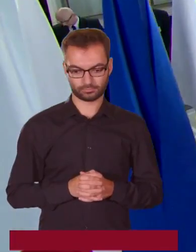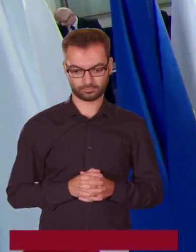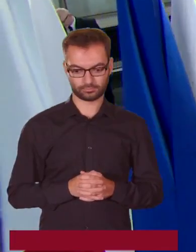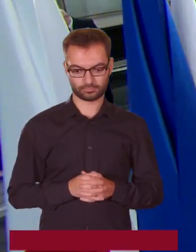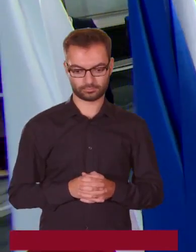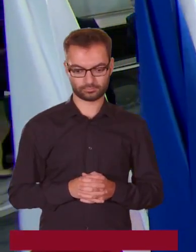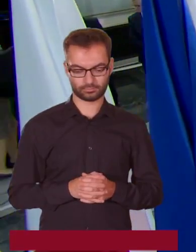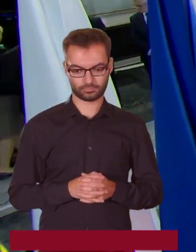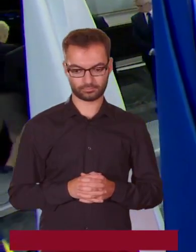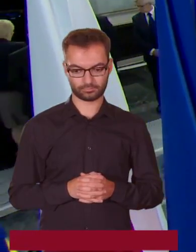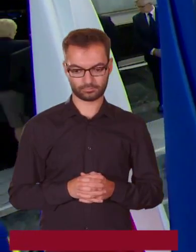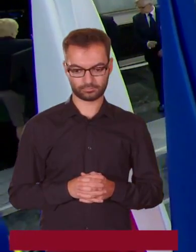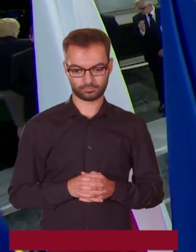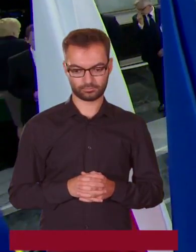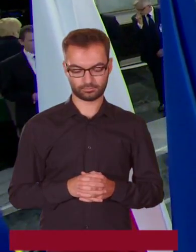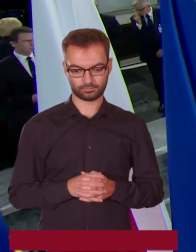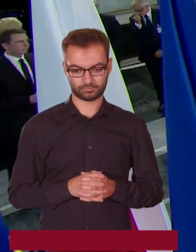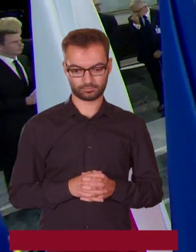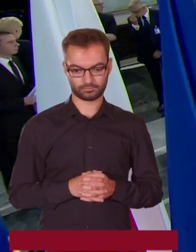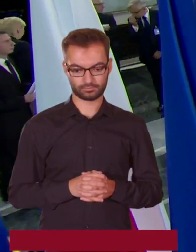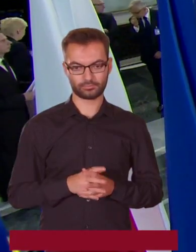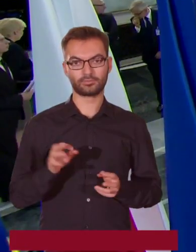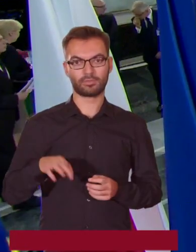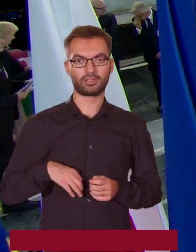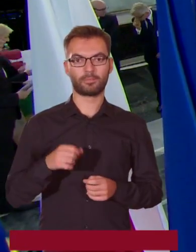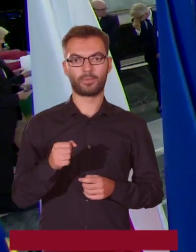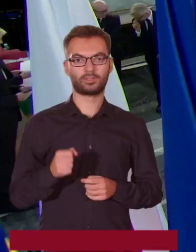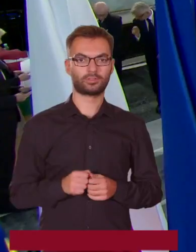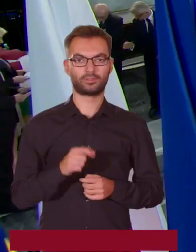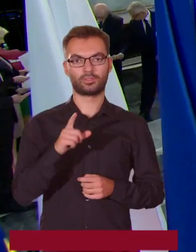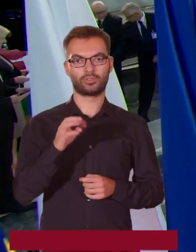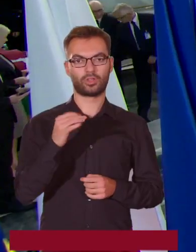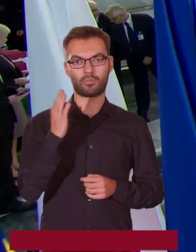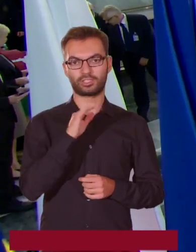Czy pan poseł Patryk Tomasz Jaki jest obecny na sali?